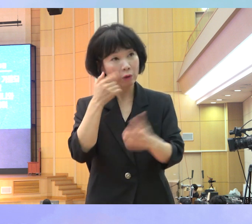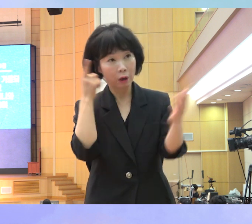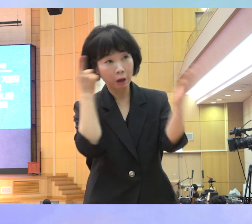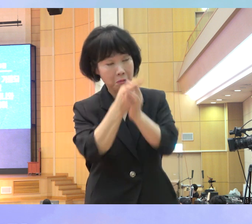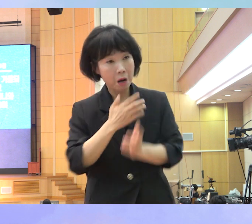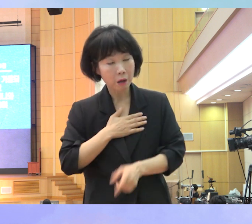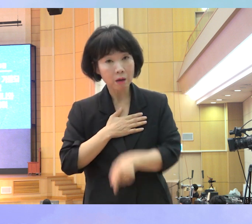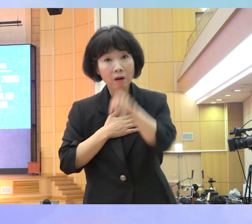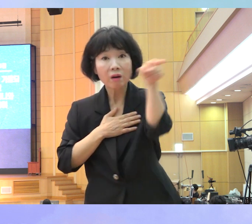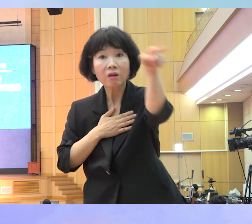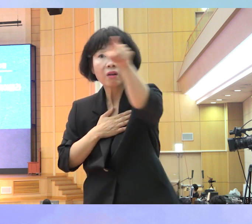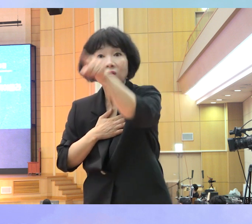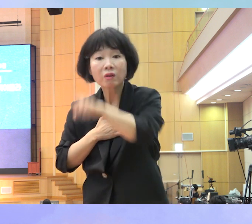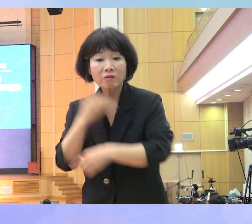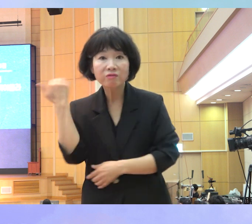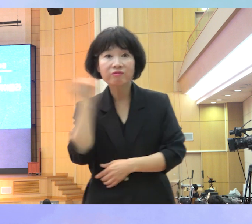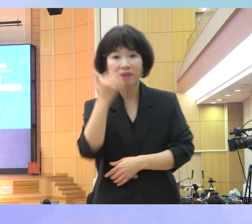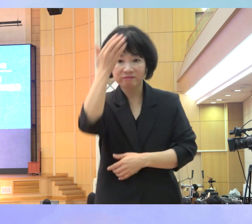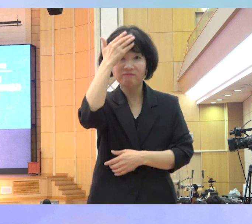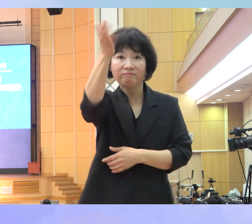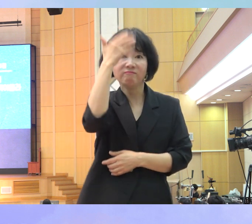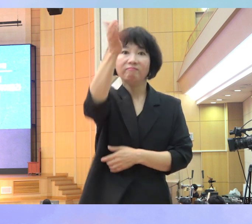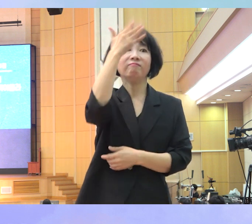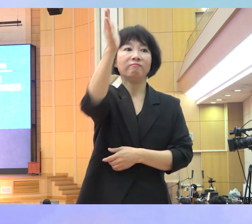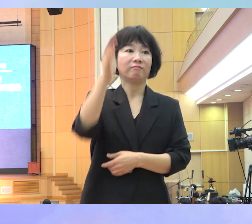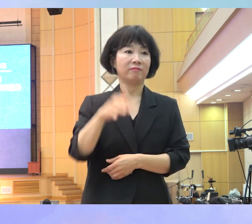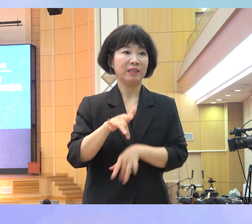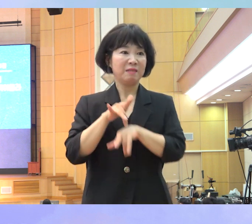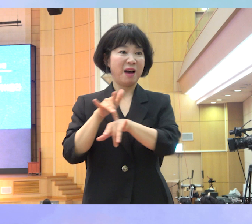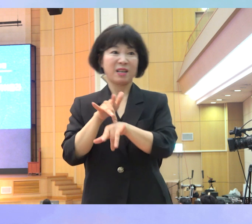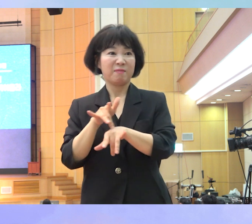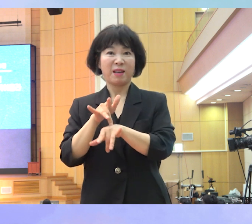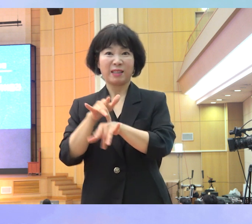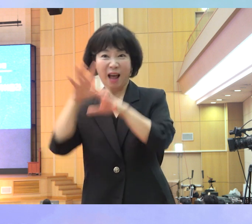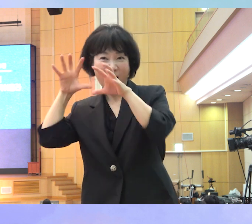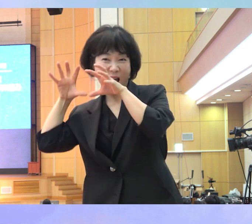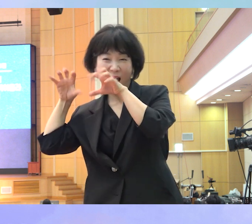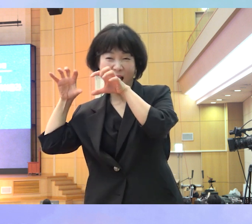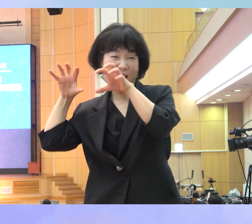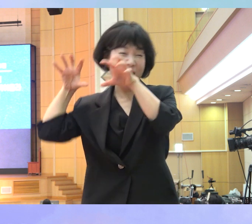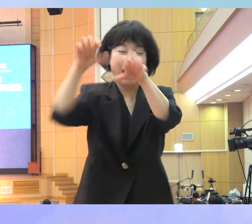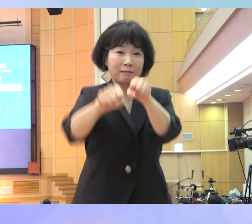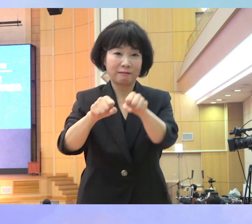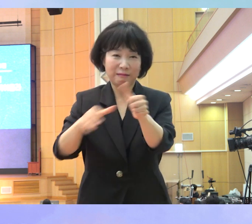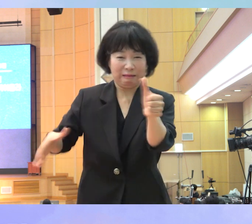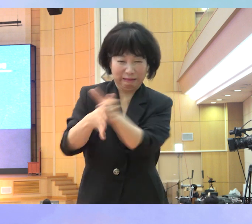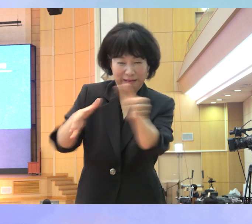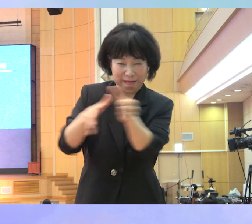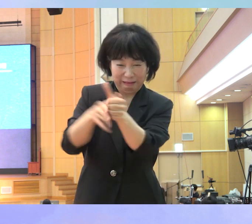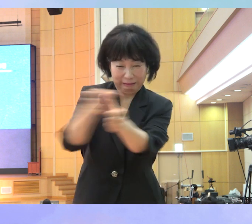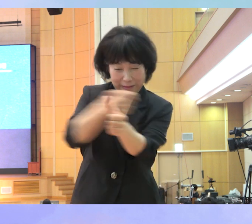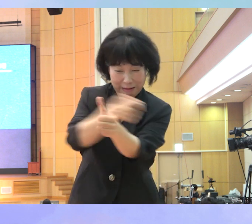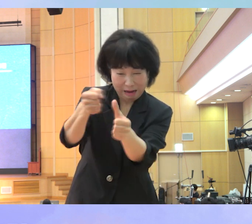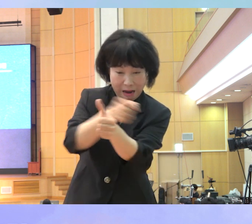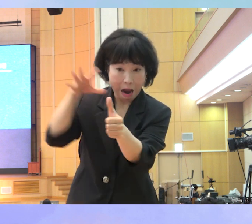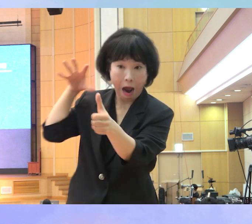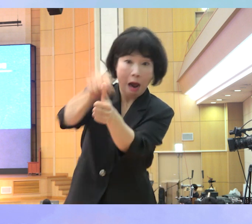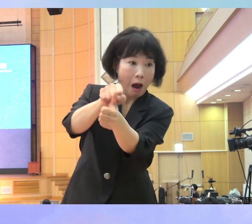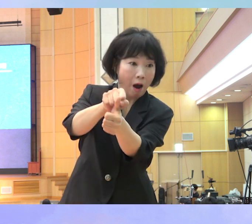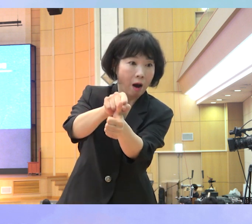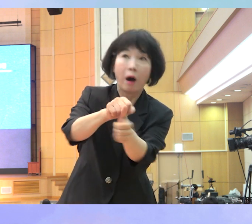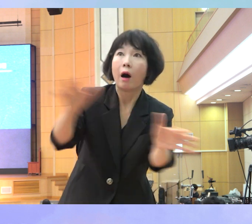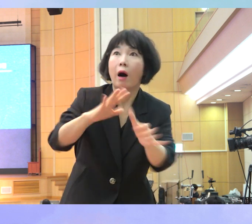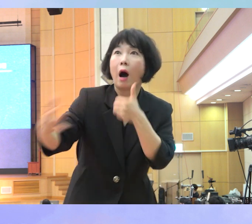알거니와 너희는 누구냐 하며 악귀 들린 사람이 두 사람에게 뛰어올라 억제하여 이기니 저희가